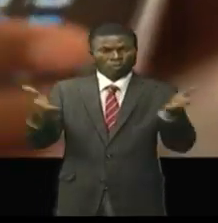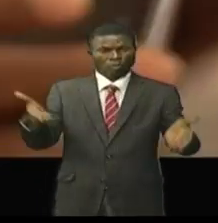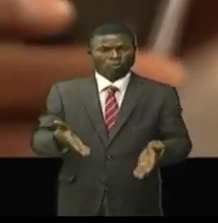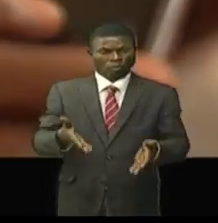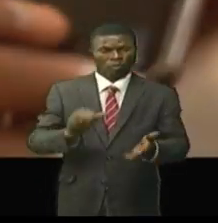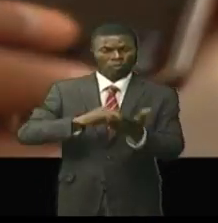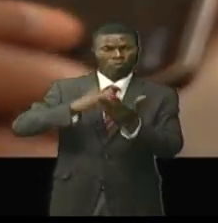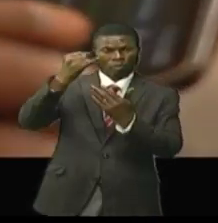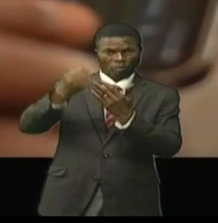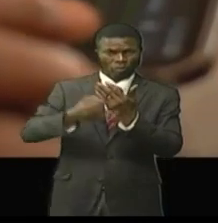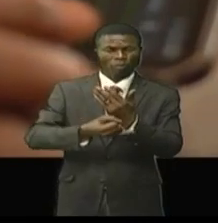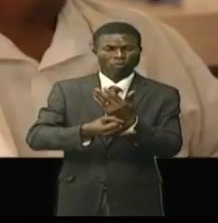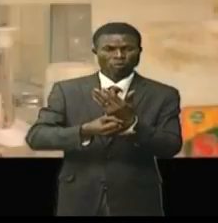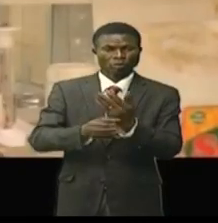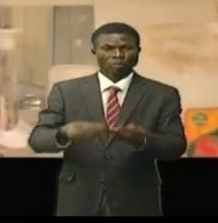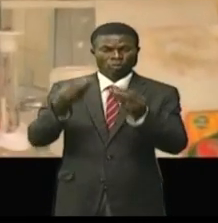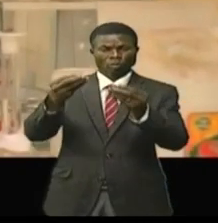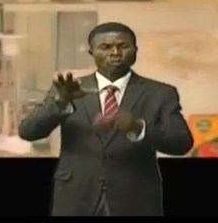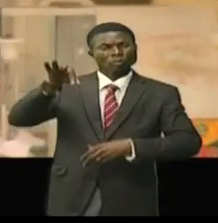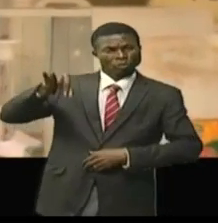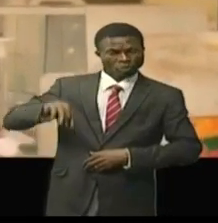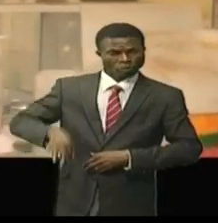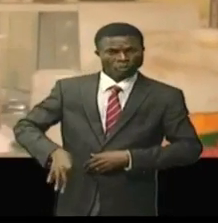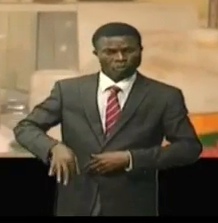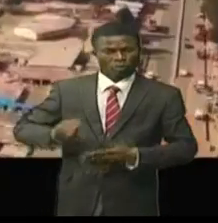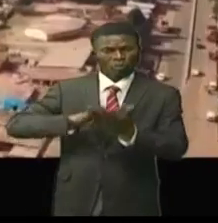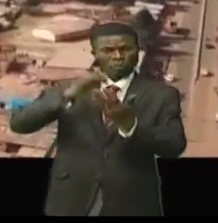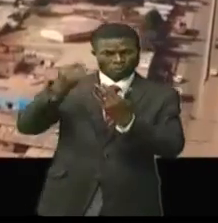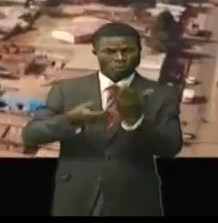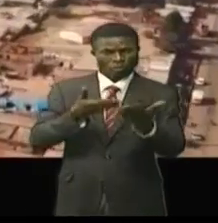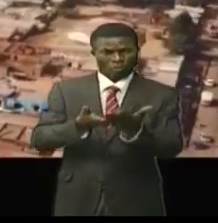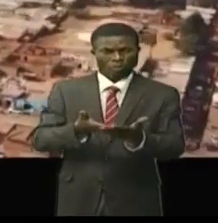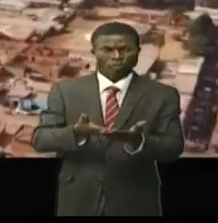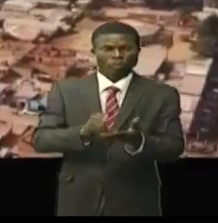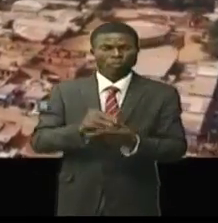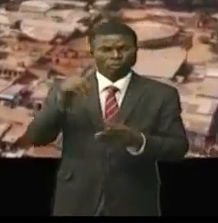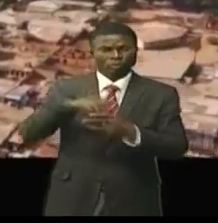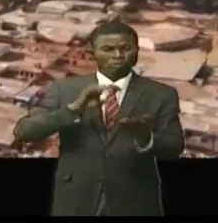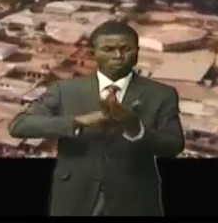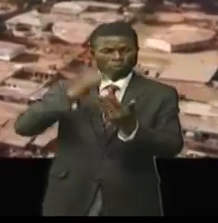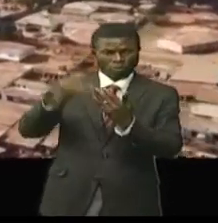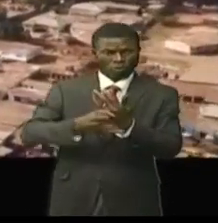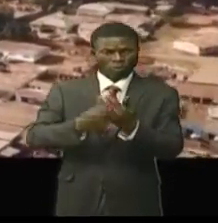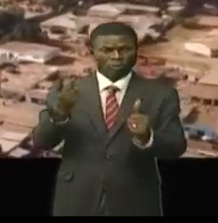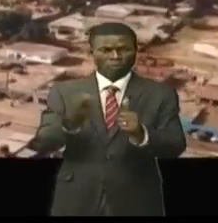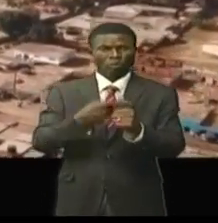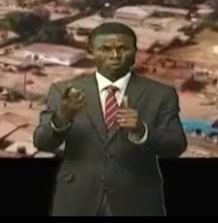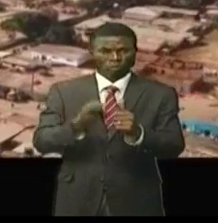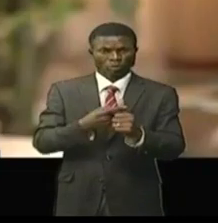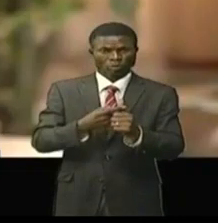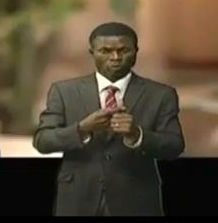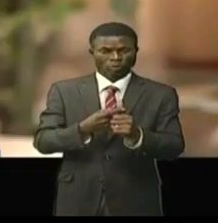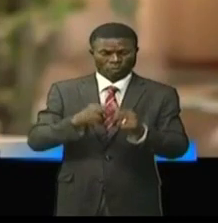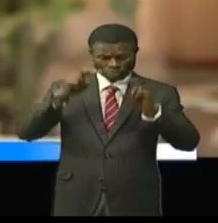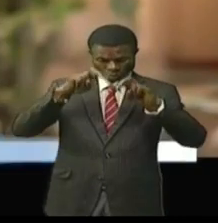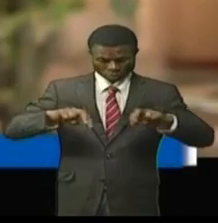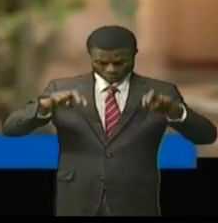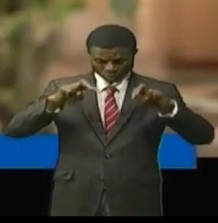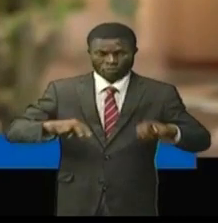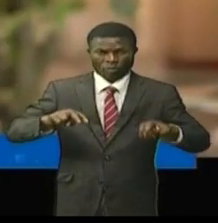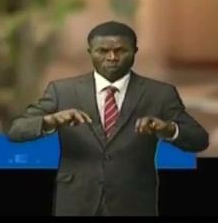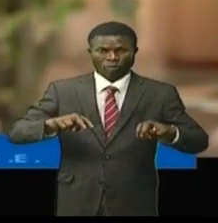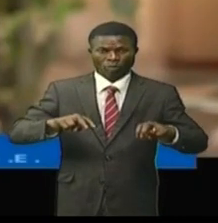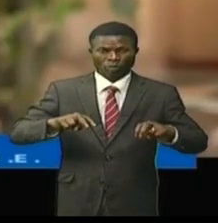ces programmes donnent les avantages de ces projets. Dans ce projet, il y a eu d'abord les enquêtes qui ont